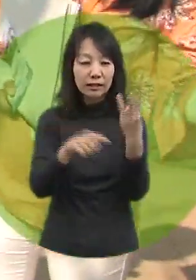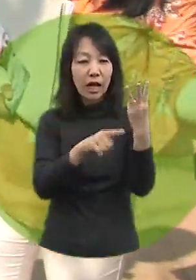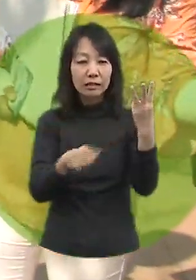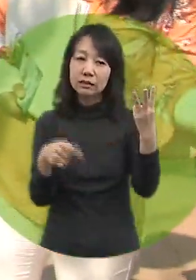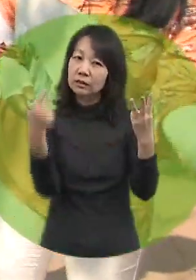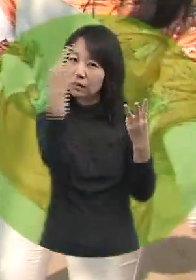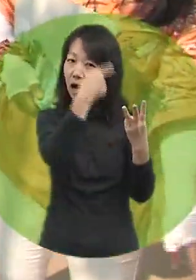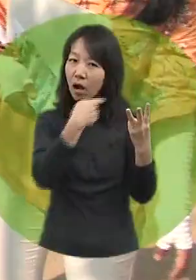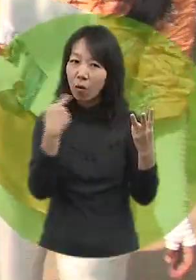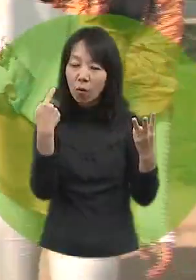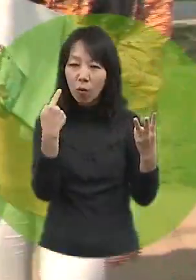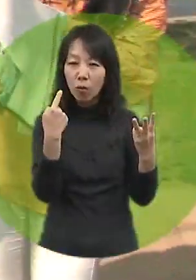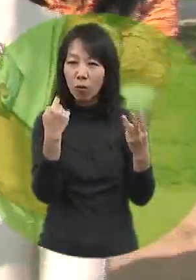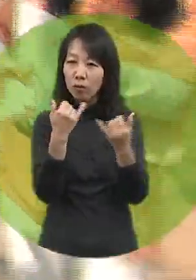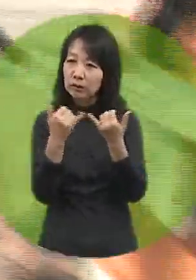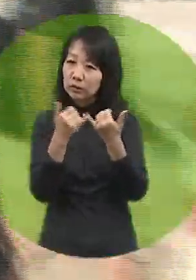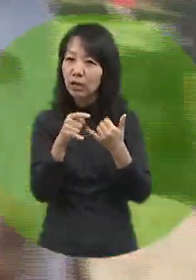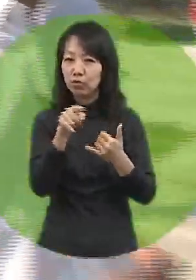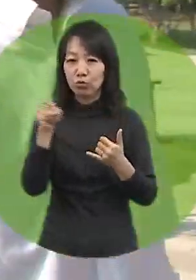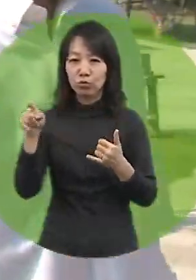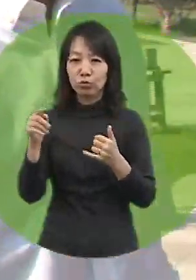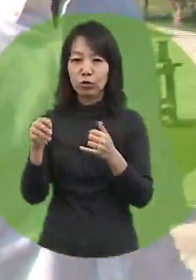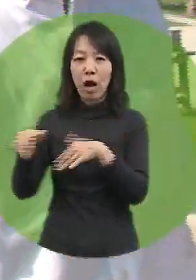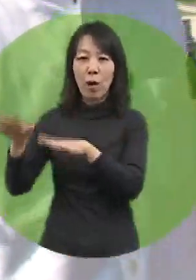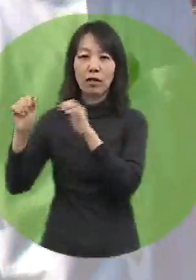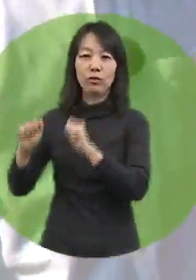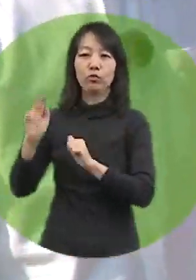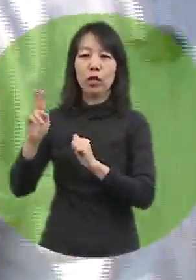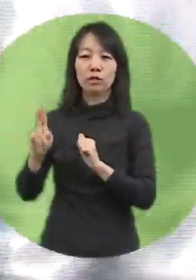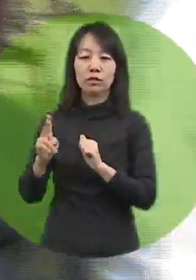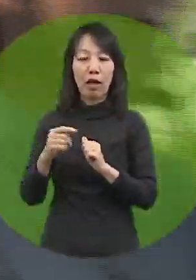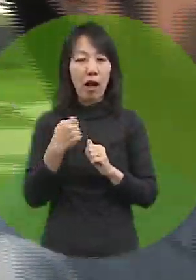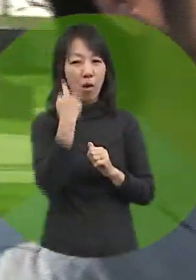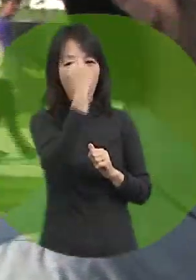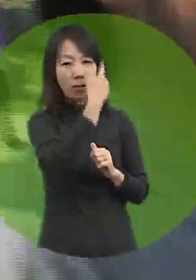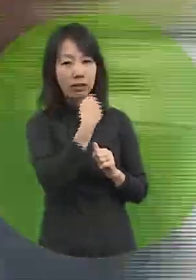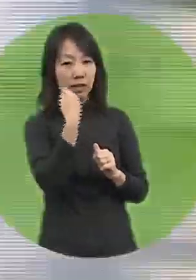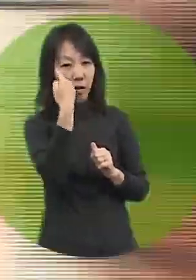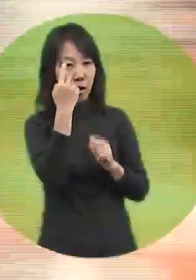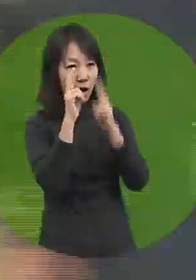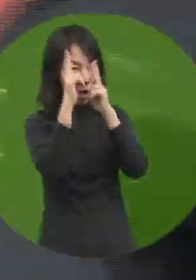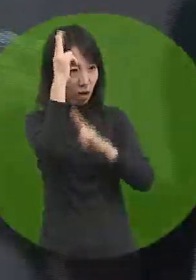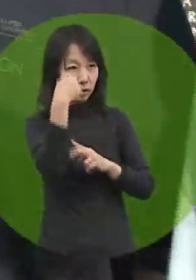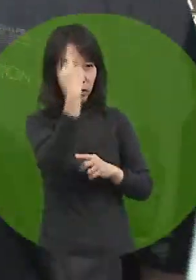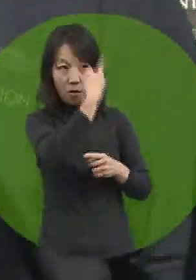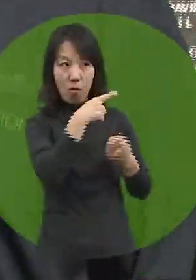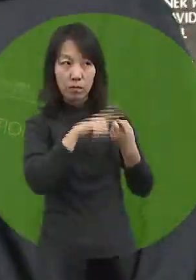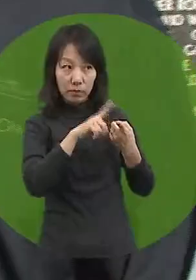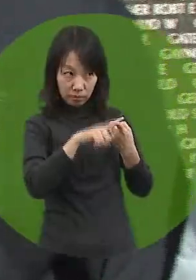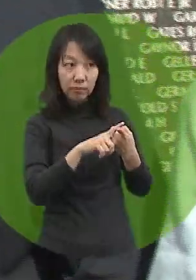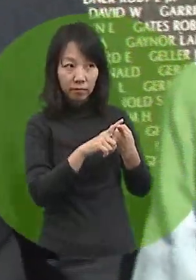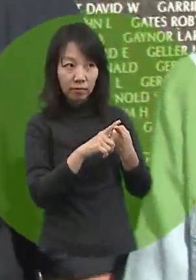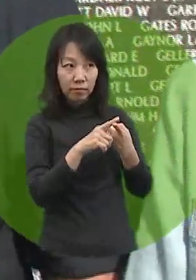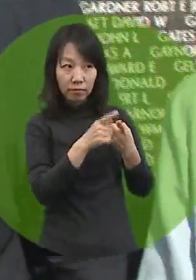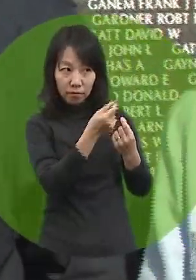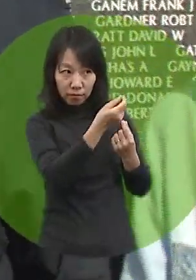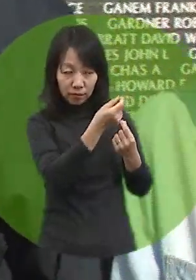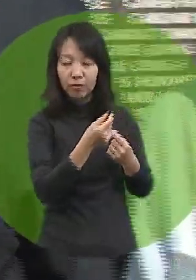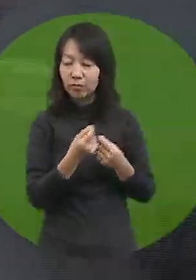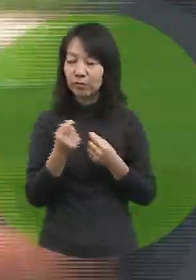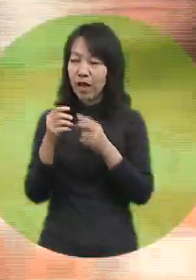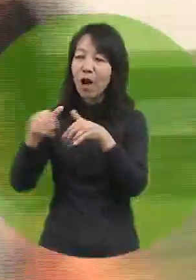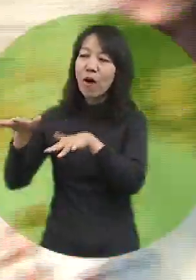で見つけます。 珍しいのに。 珍しくないって。 沖縄フェイス。 沖縄フェイス。 ハワイにもいる。 ハワイでよく見かけるマウイ。